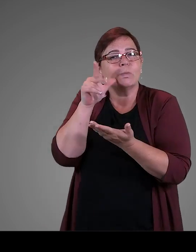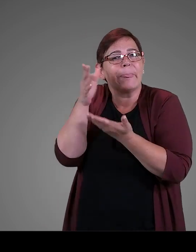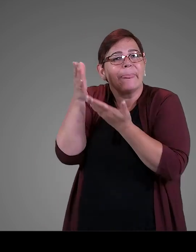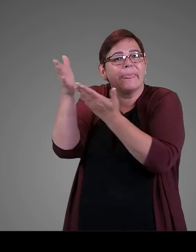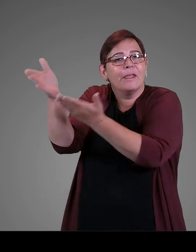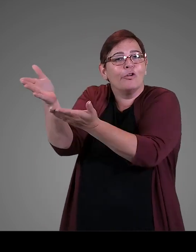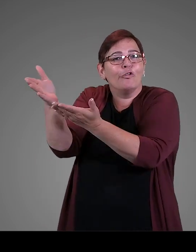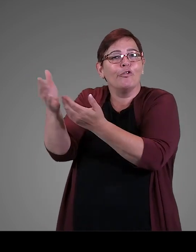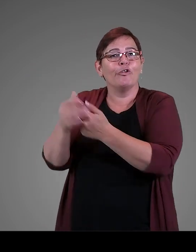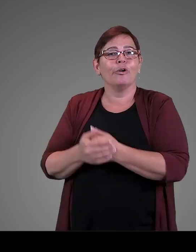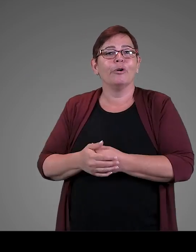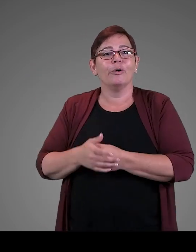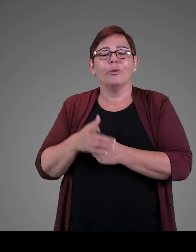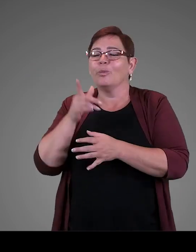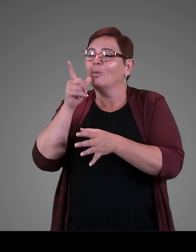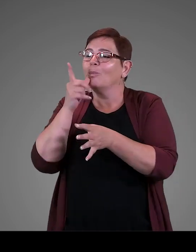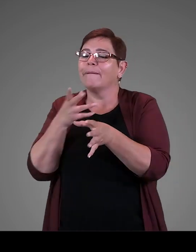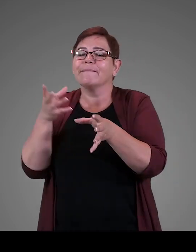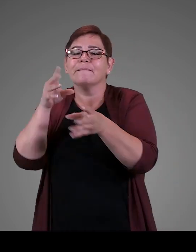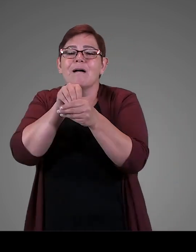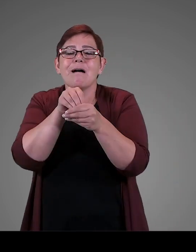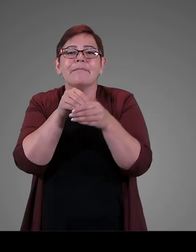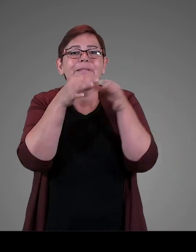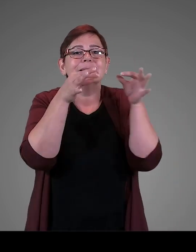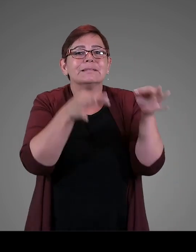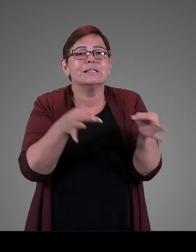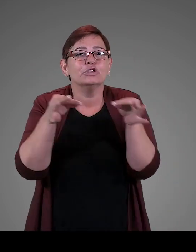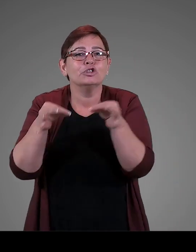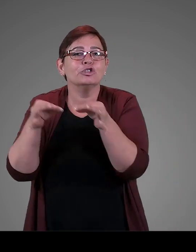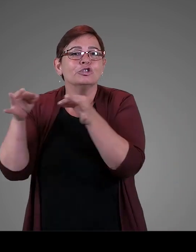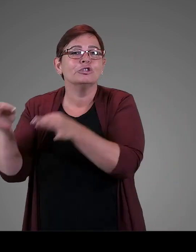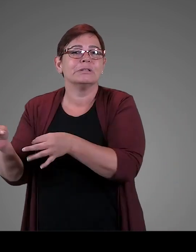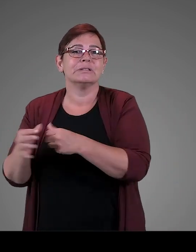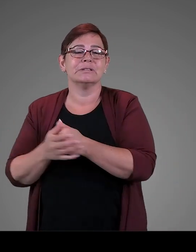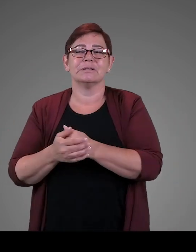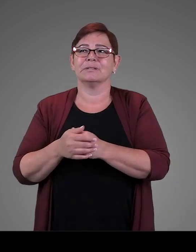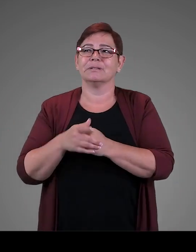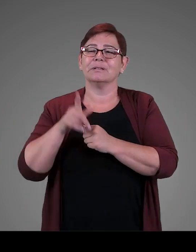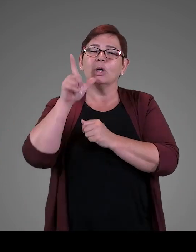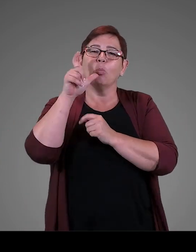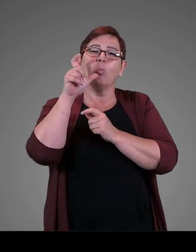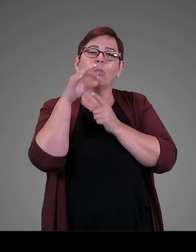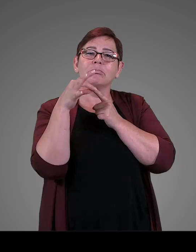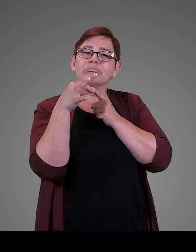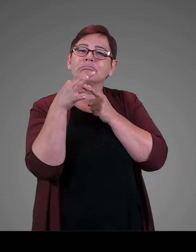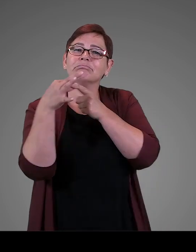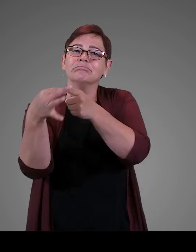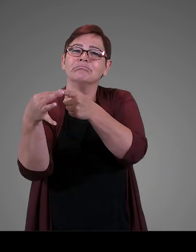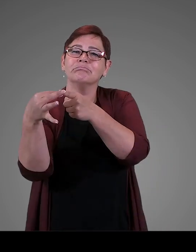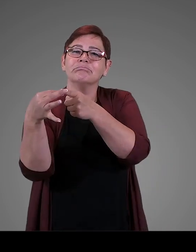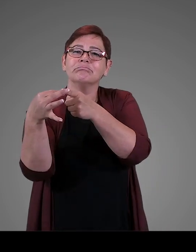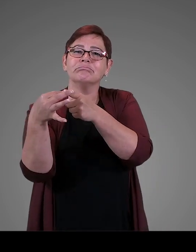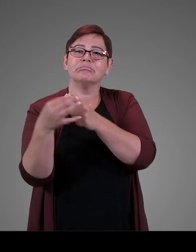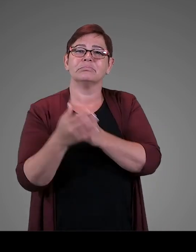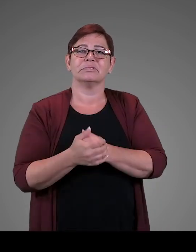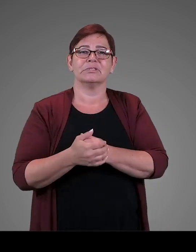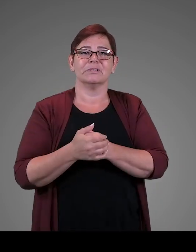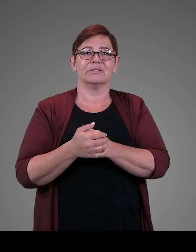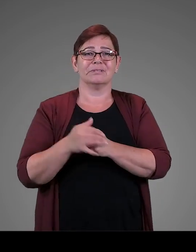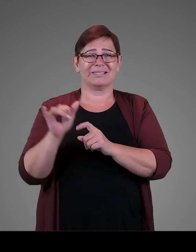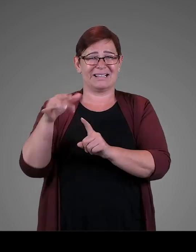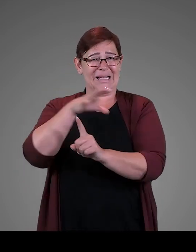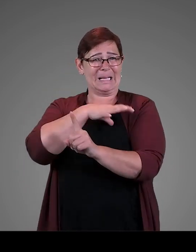qui est là, qui assiste aux décisions, qui donne les orientations. C'est énormément